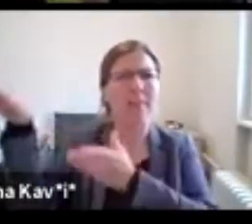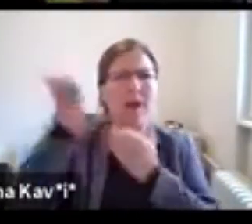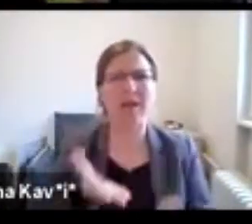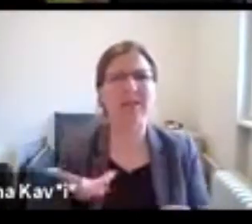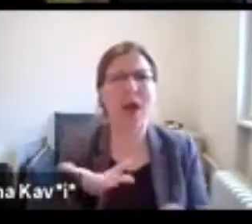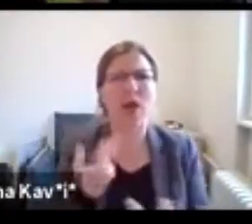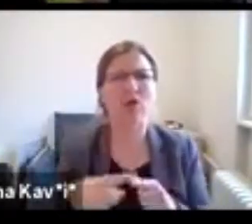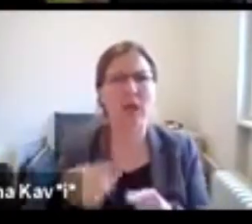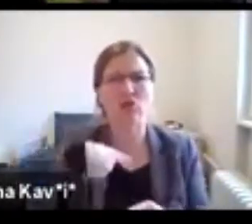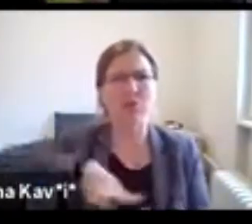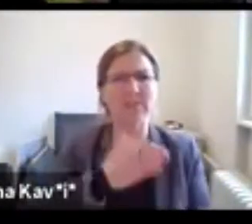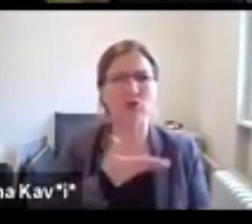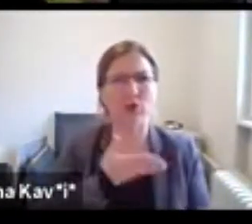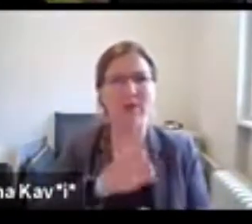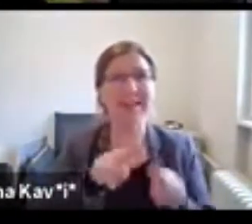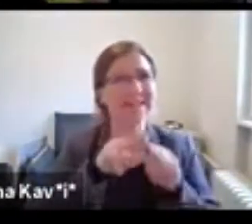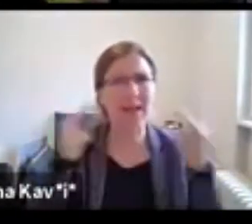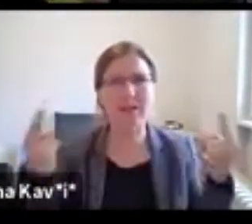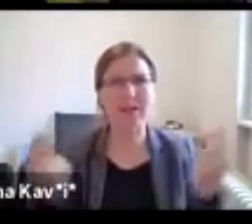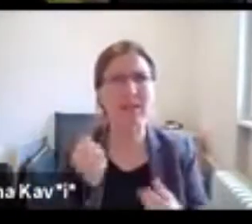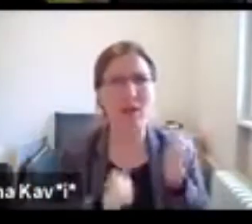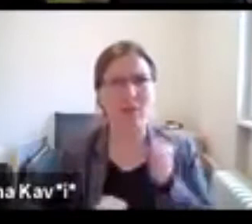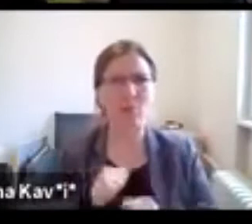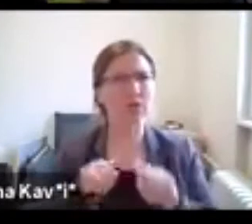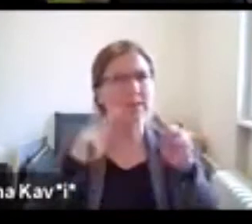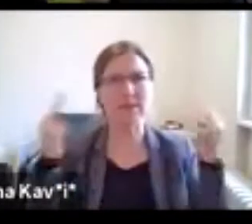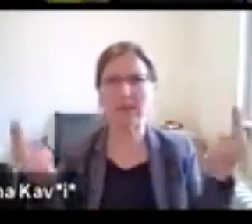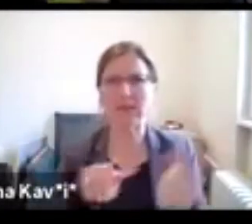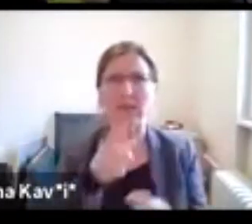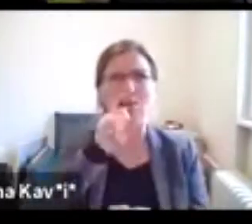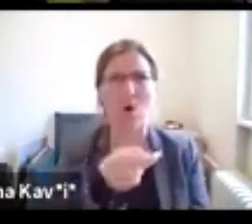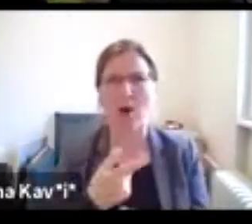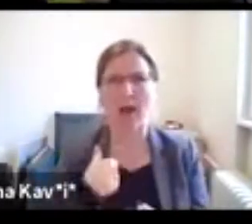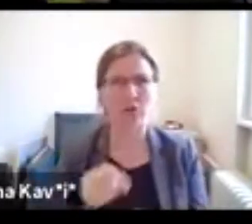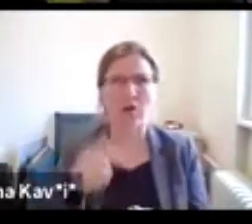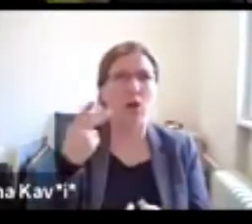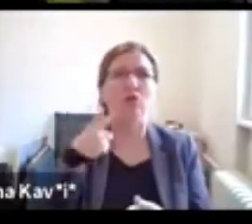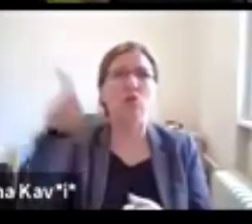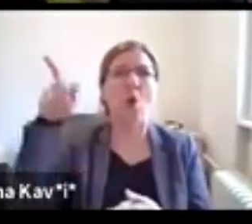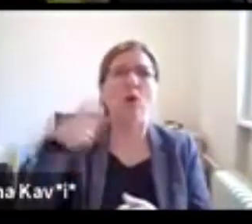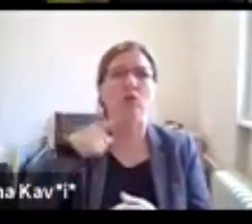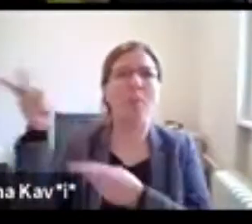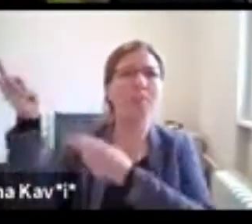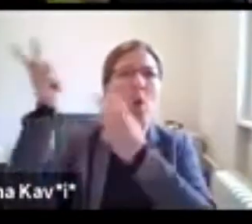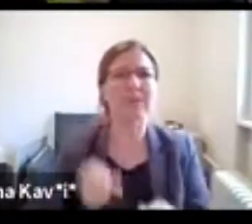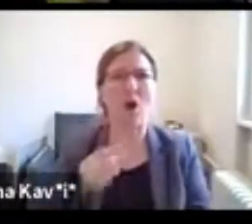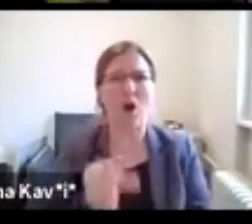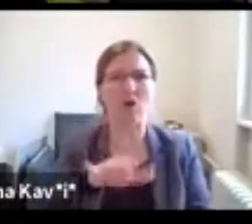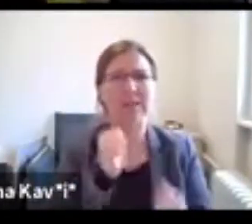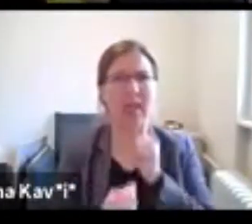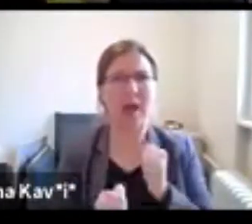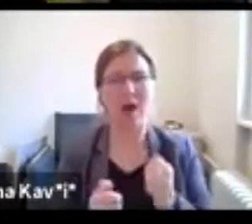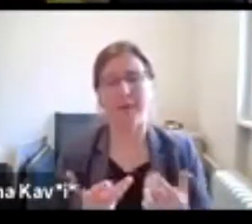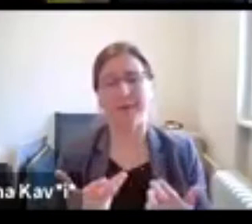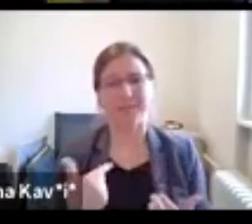boli. Evo, moram vam reći da ponovno kažem, neću mistificirati jer ja to ne volim. Ja volim racionalno sagledavati